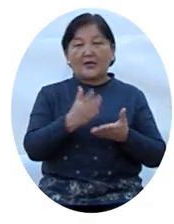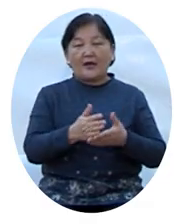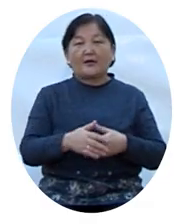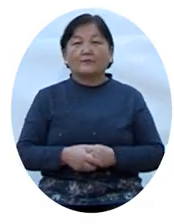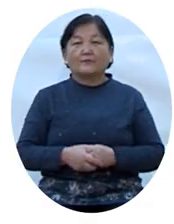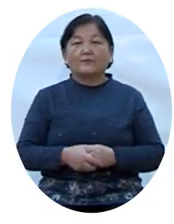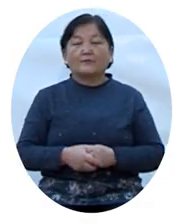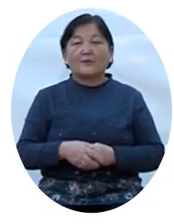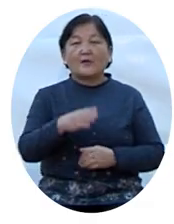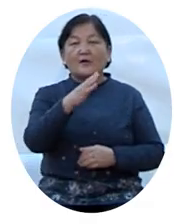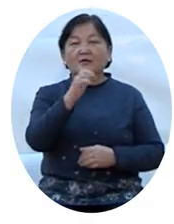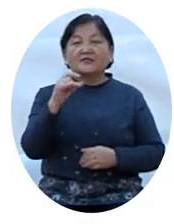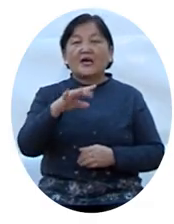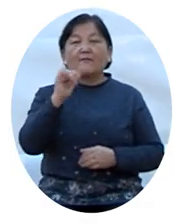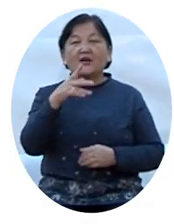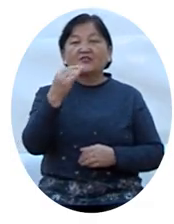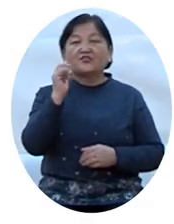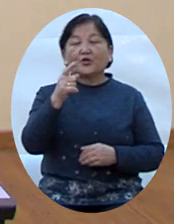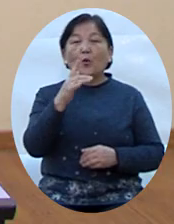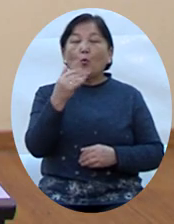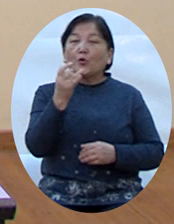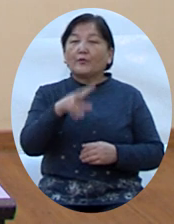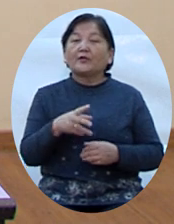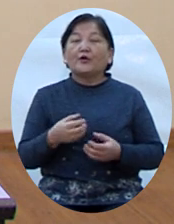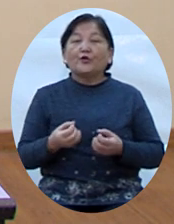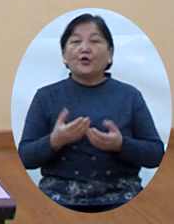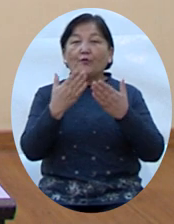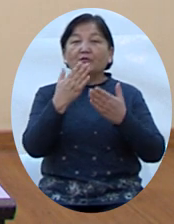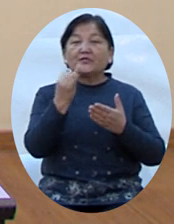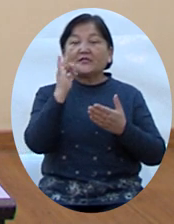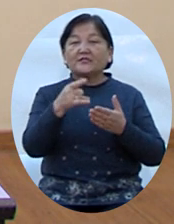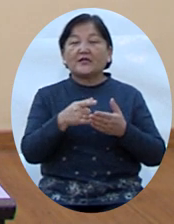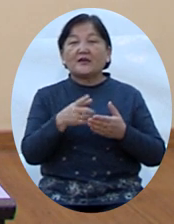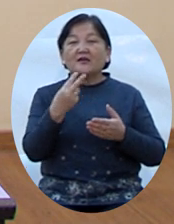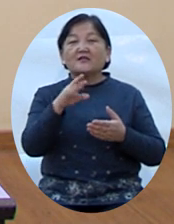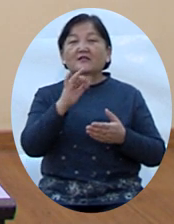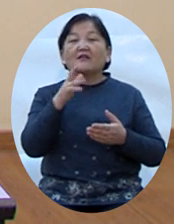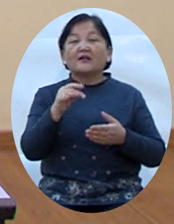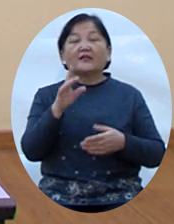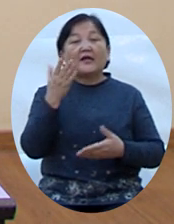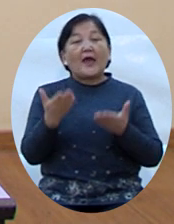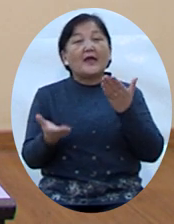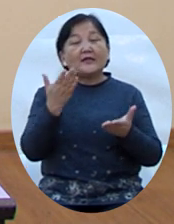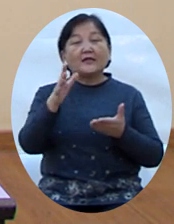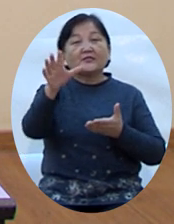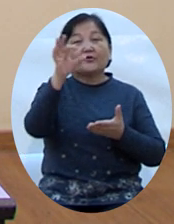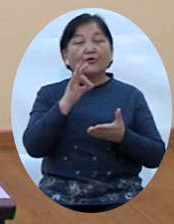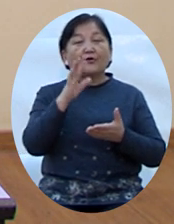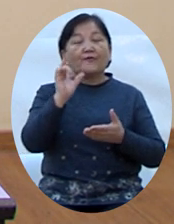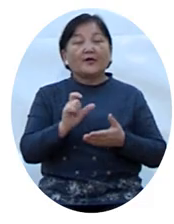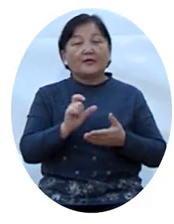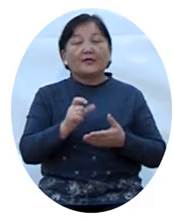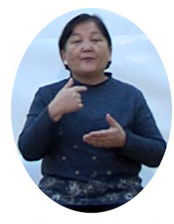За тэгвэл сар мөгжих урвал явагдсан эсхийг тодорхойлоход эдгээр индикаторудаас алийг нь ашиглах боломжтой вэ гэдгийг бүгдээрээ